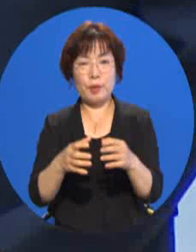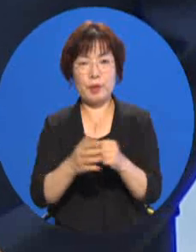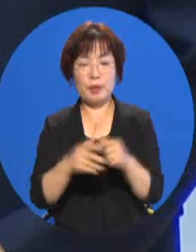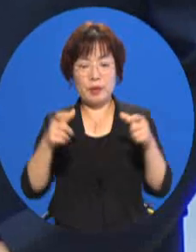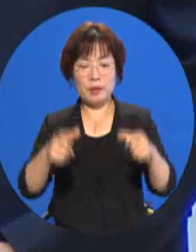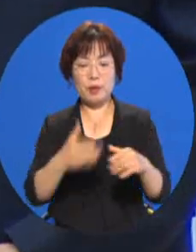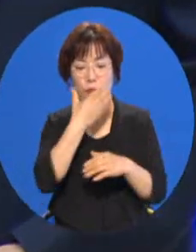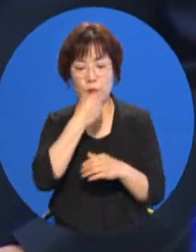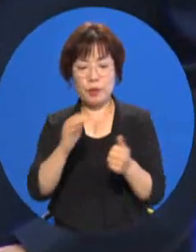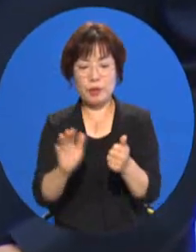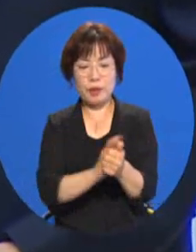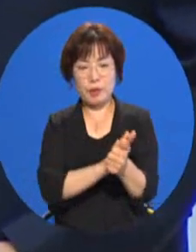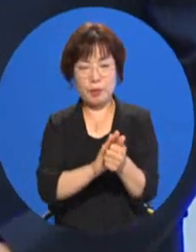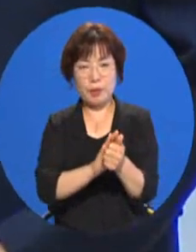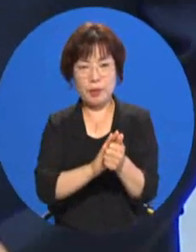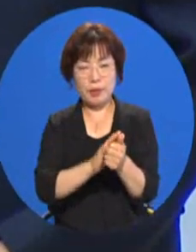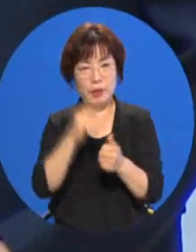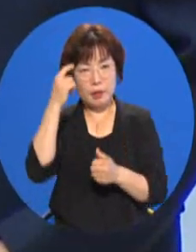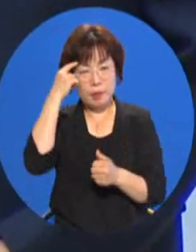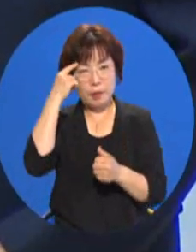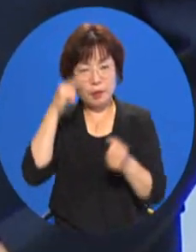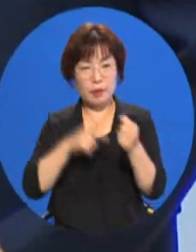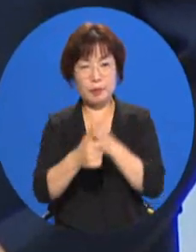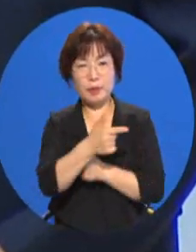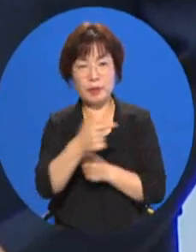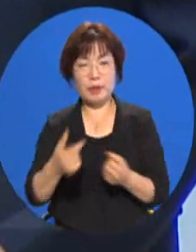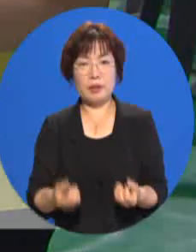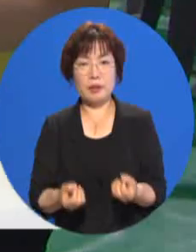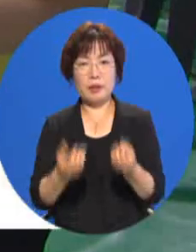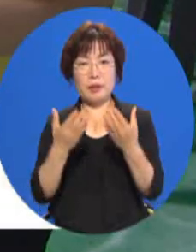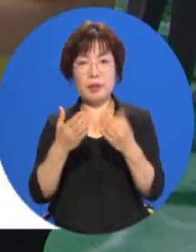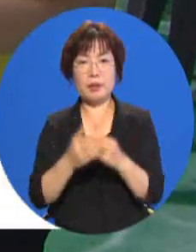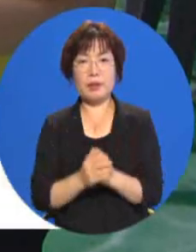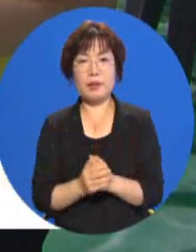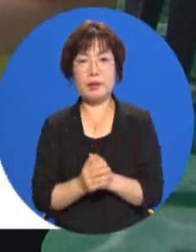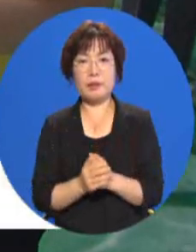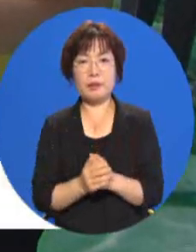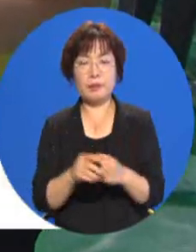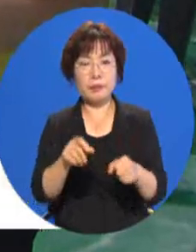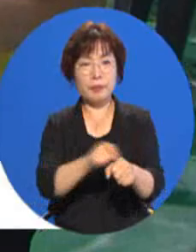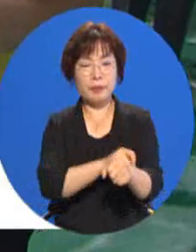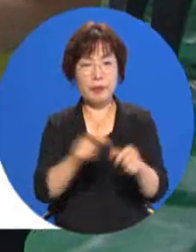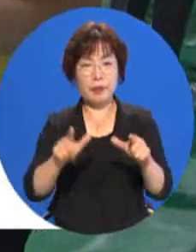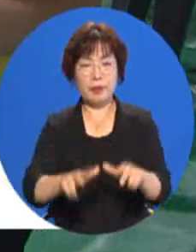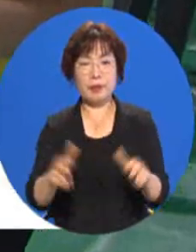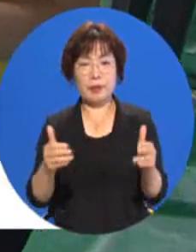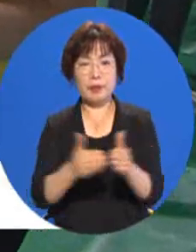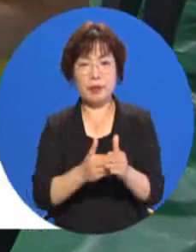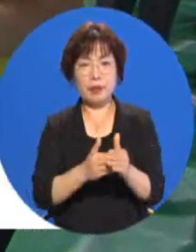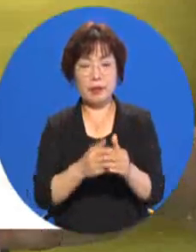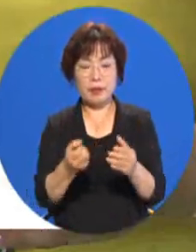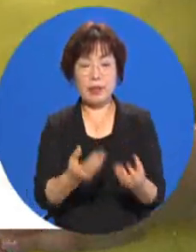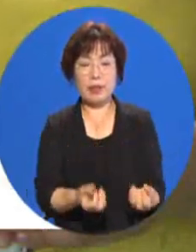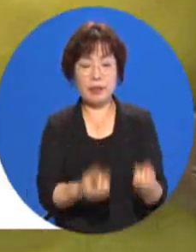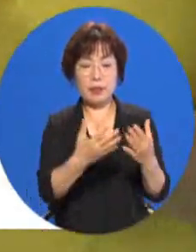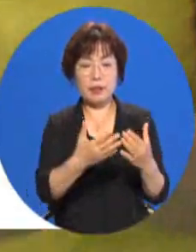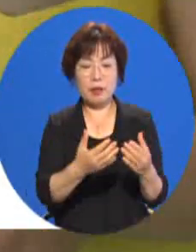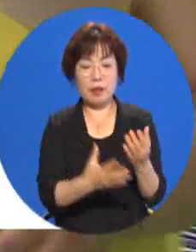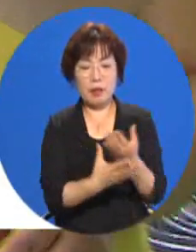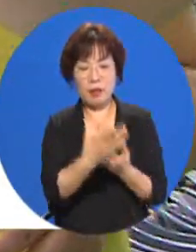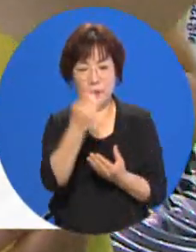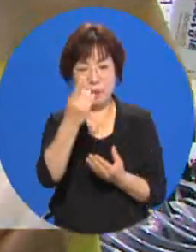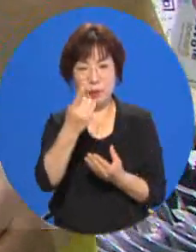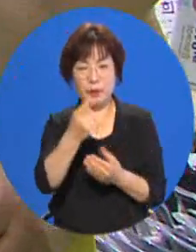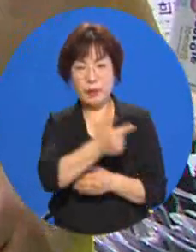지역의 복지 혜택을 돌아보는 뜻깊은 시간도 마련됐습니다. 특히 그동안 지역 내 소규모 행사에서 별도로 마련됐던